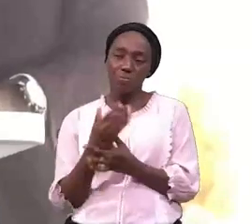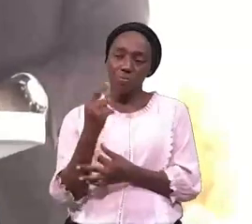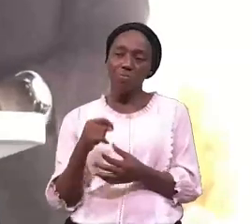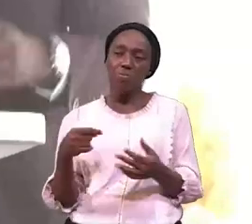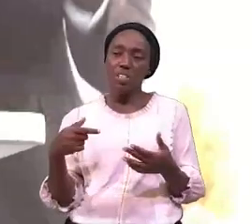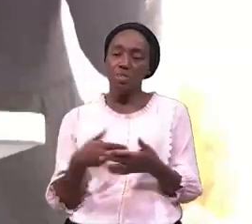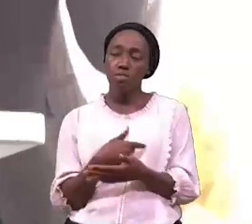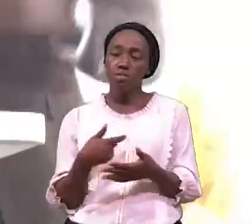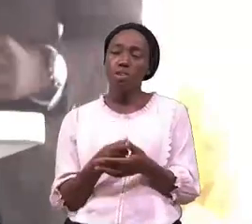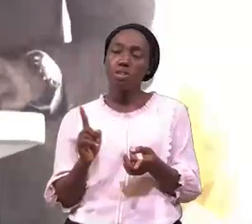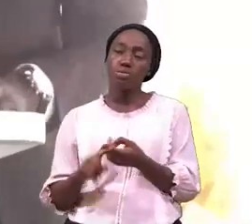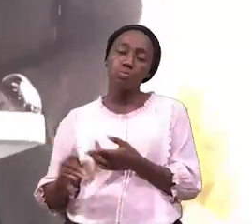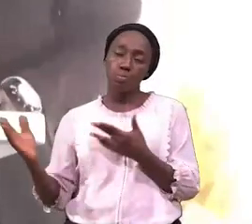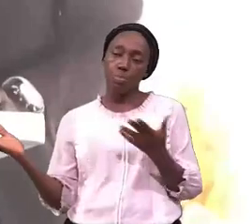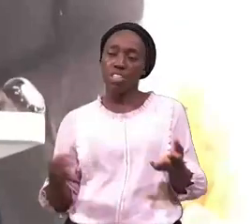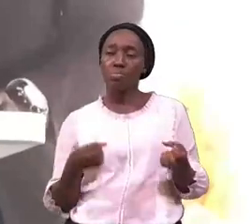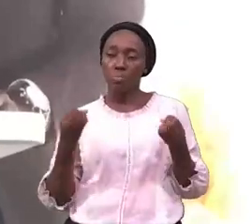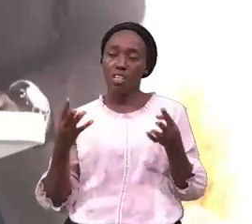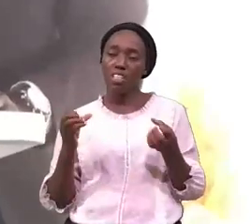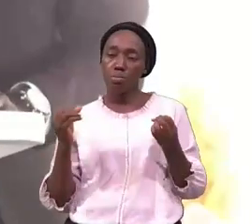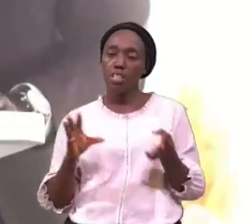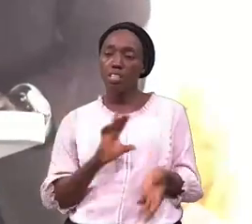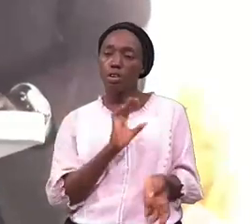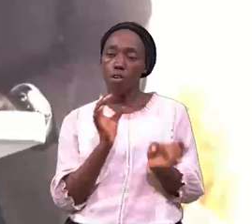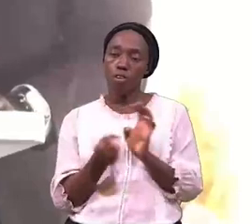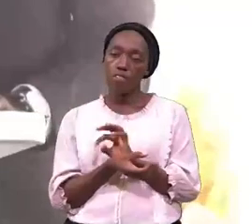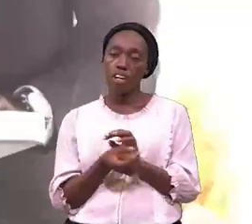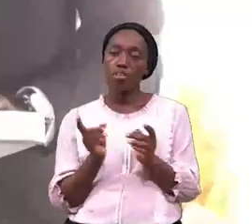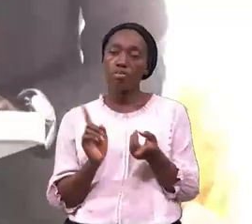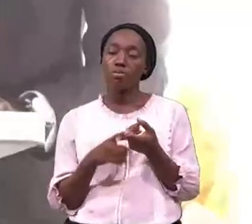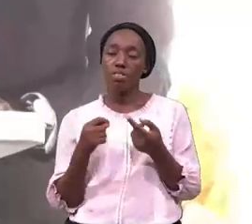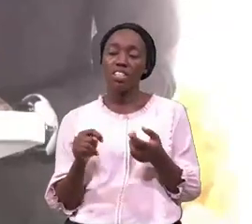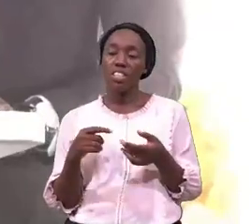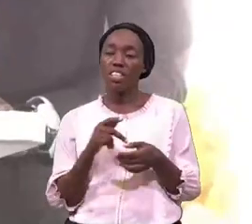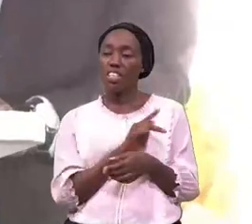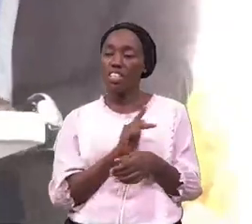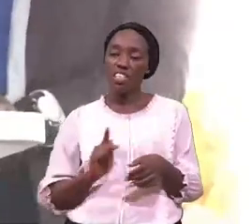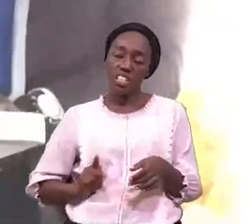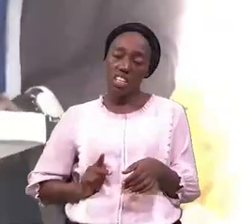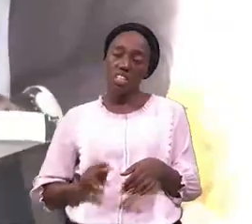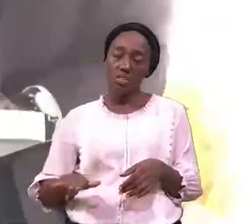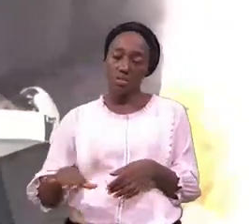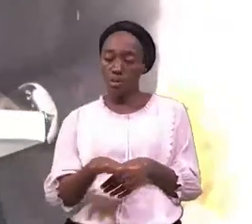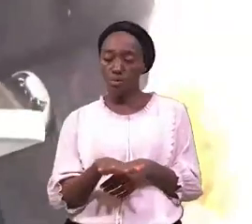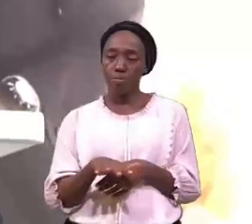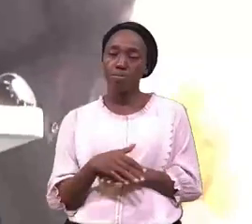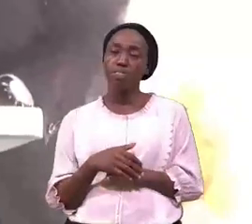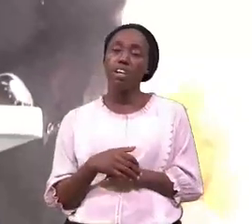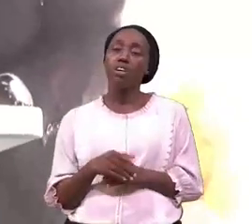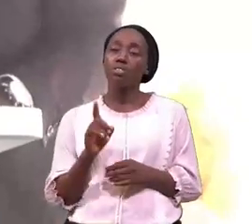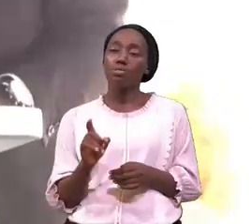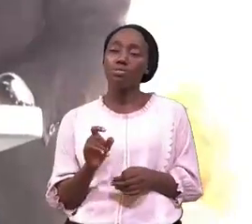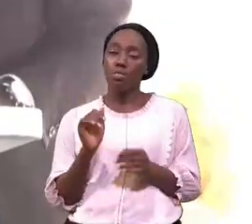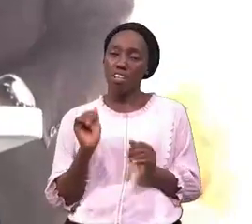pour conduire beaucoup dans le royaume. Peu importe ce qui est arrivé dans ta vie avant, tu